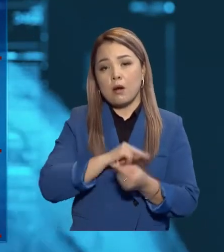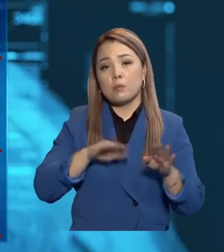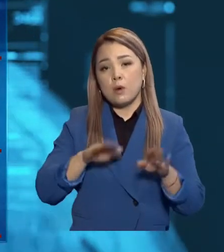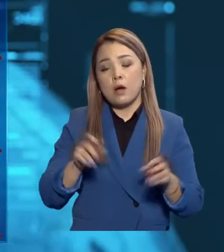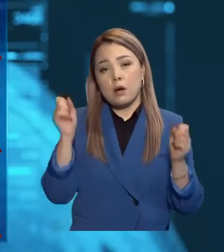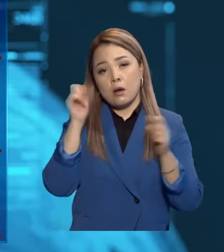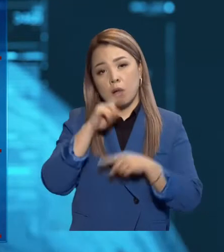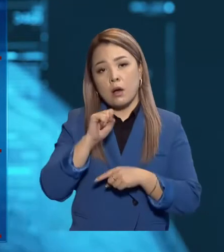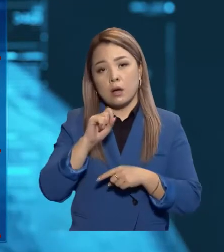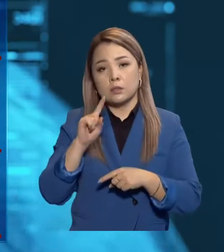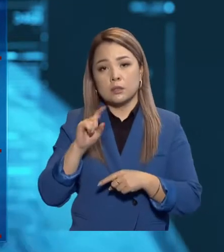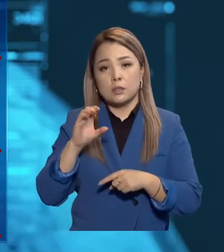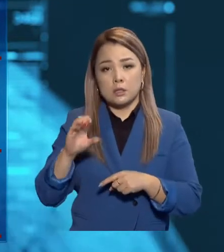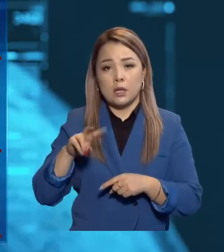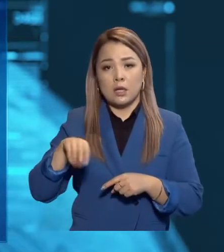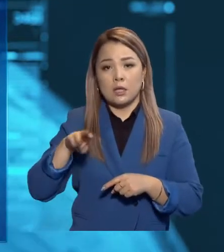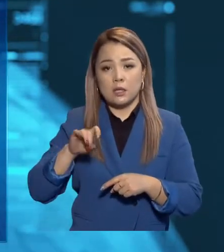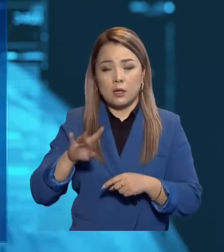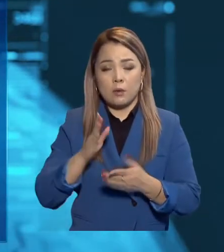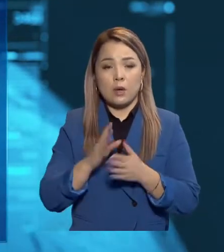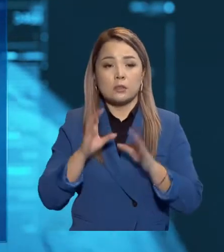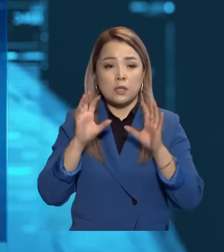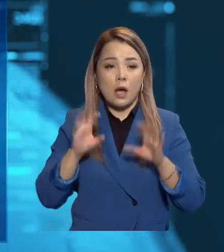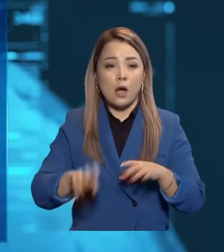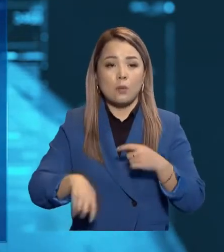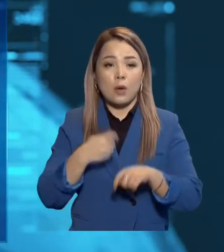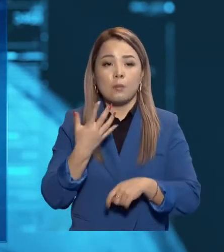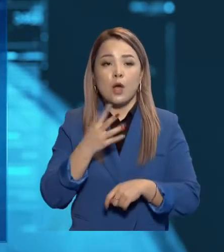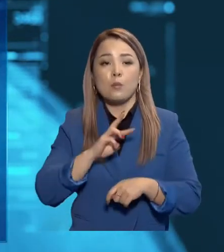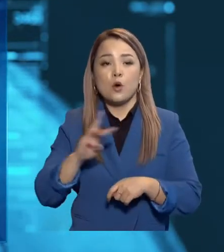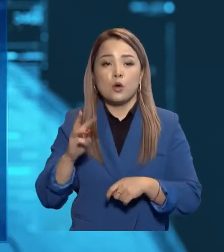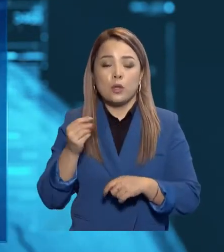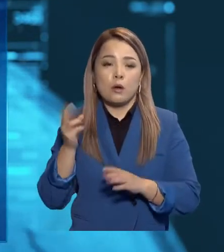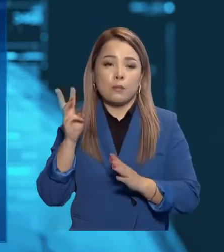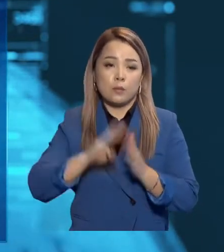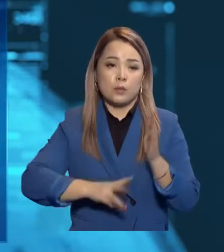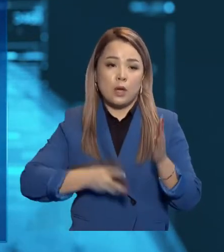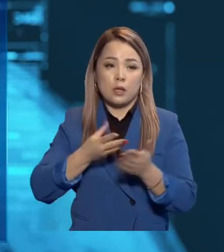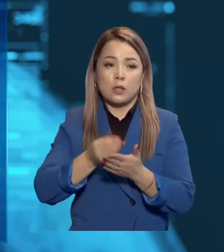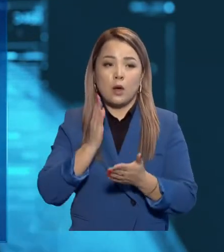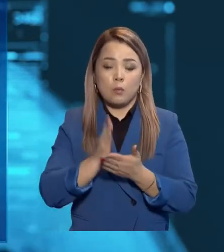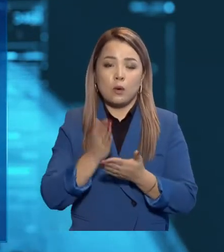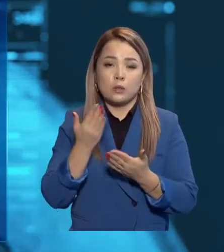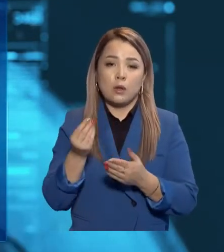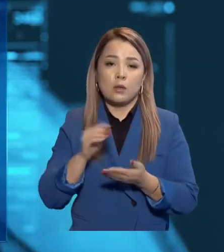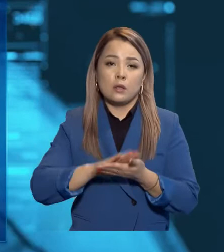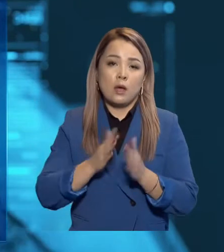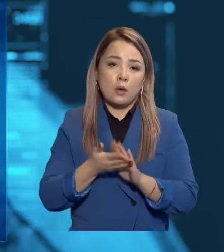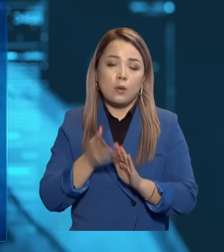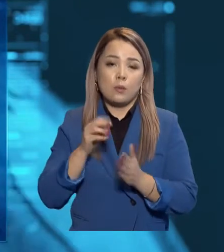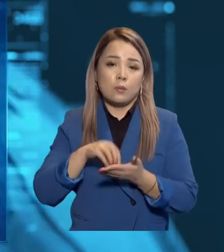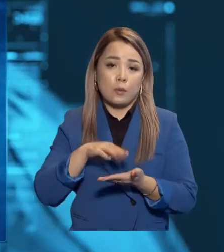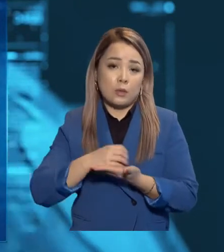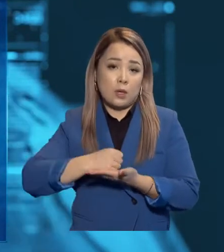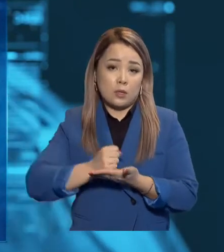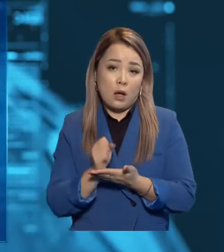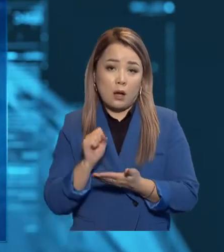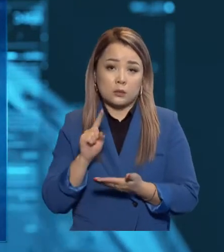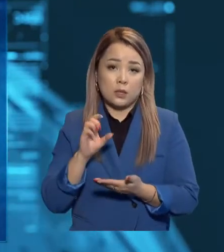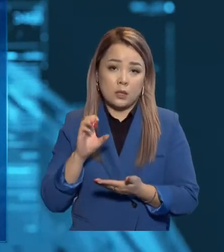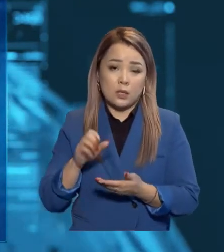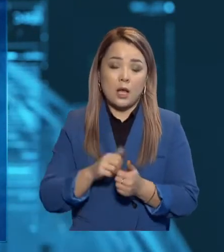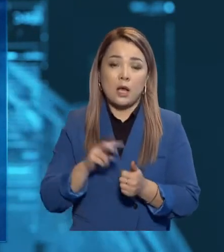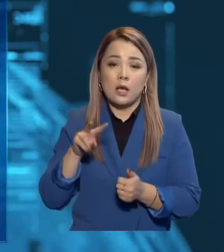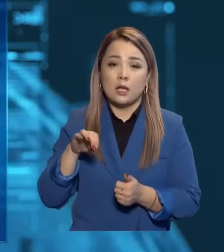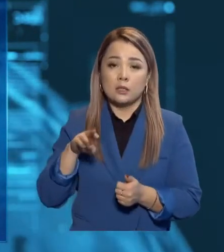лидер серіктестігі заңсыз әрекетке барғаны үшін 5 миллион теңгеден аса айыппұл төлейді. Ал бағаны келісіп белгілеген дәл осы АЗС лидер